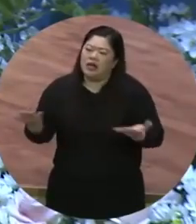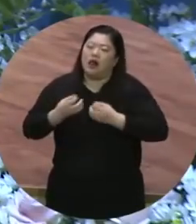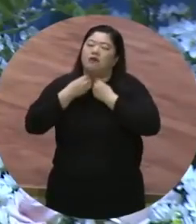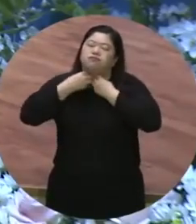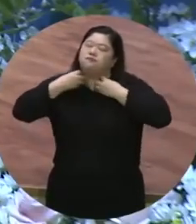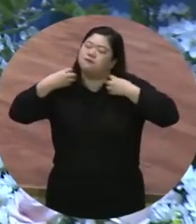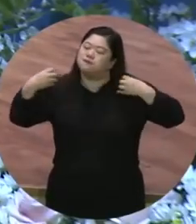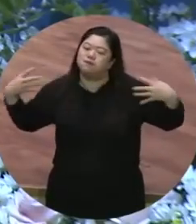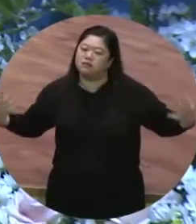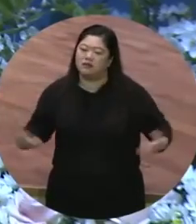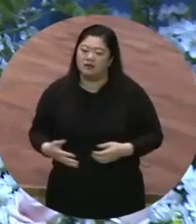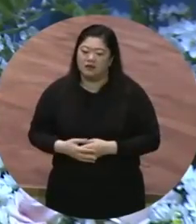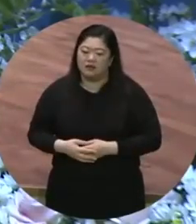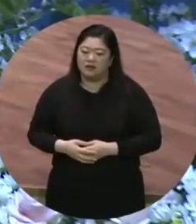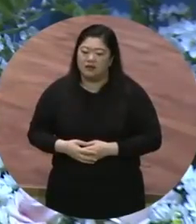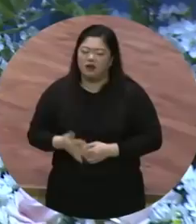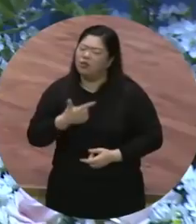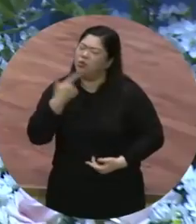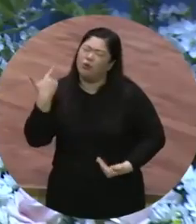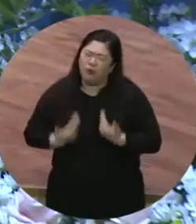다른 거 생각할 시간이 없습니다. 그래. 참 좋다.